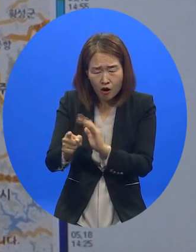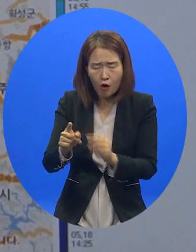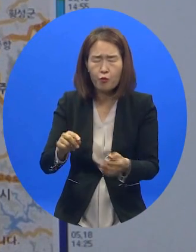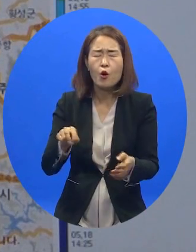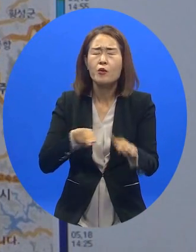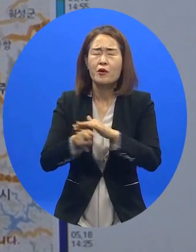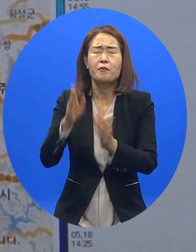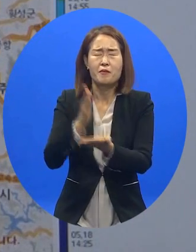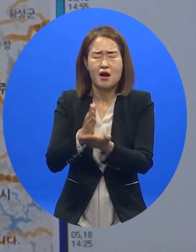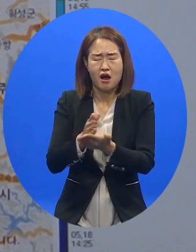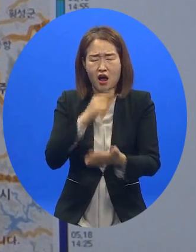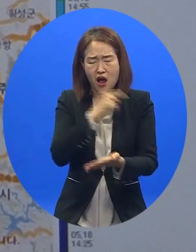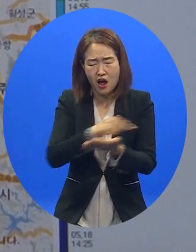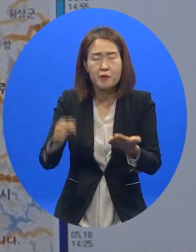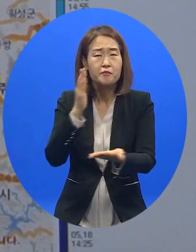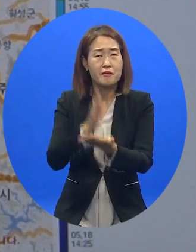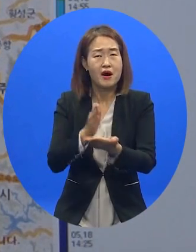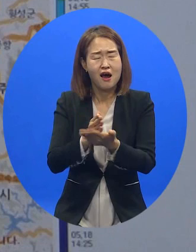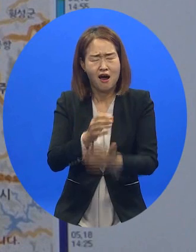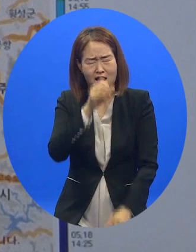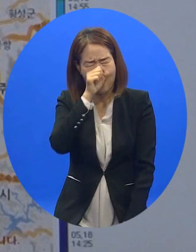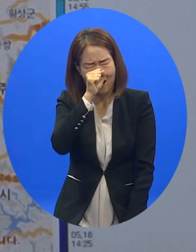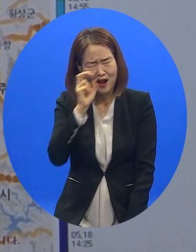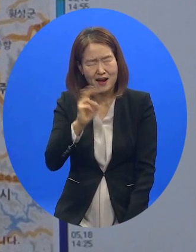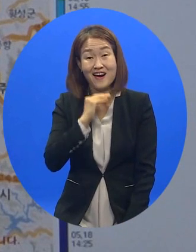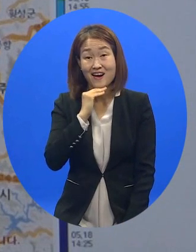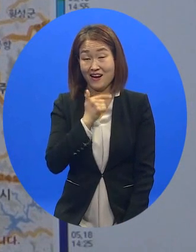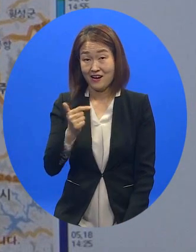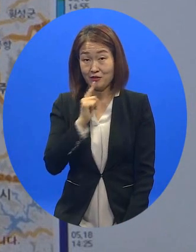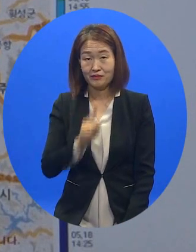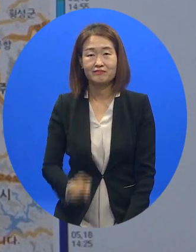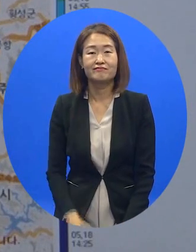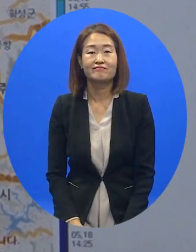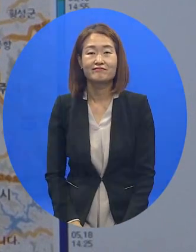피해를 능동적으로 대처할 수 있을 것으로 기대한다고 밝혔습니다.